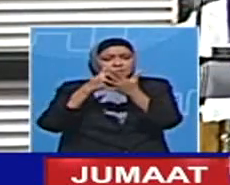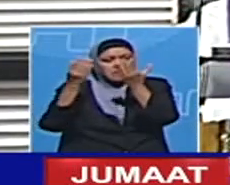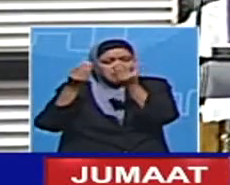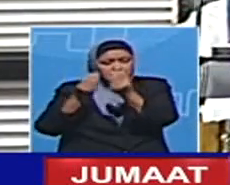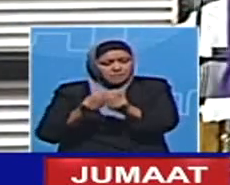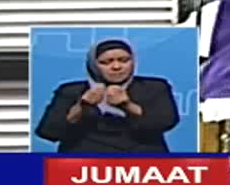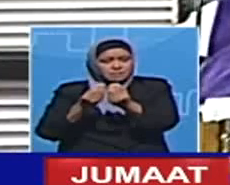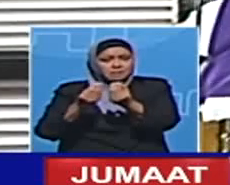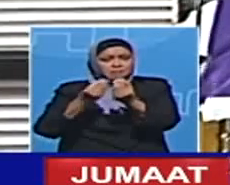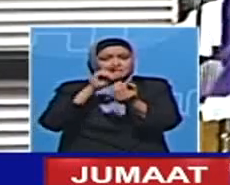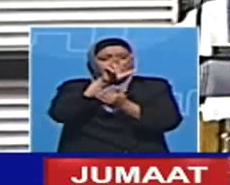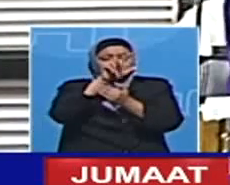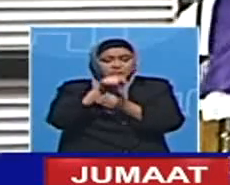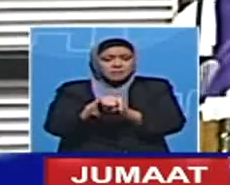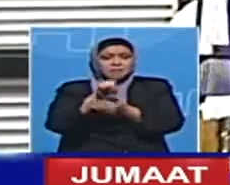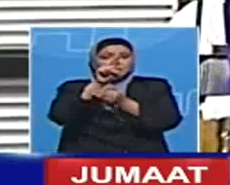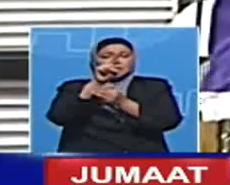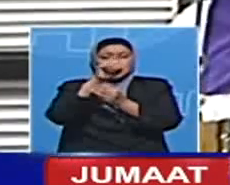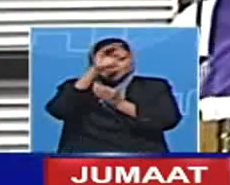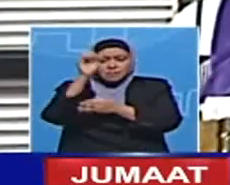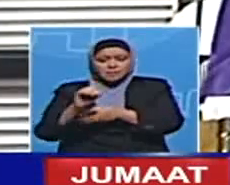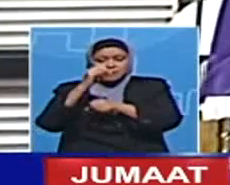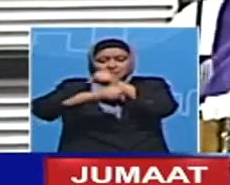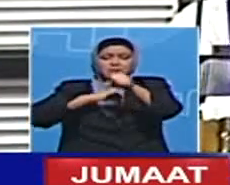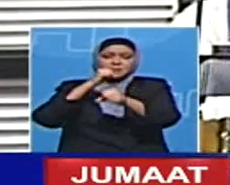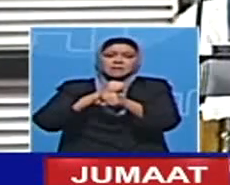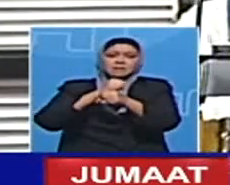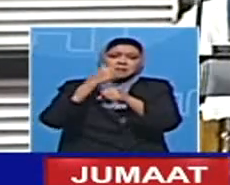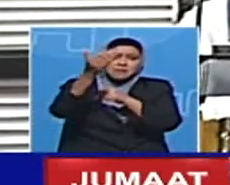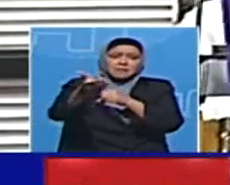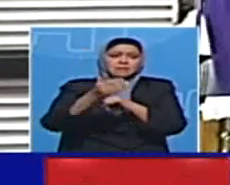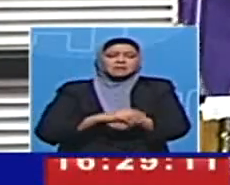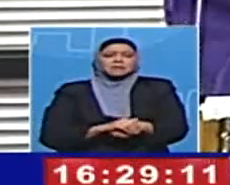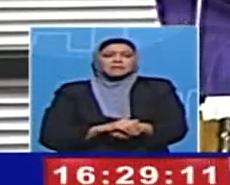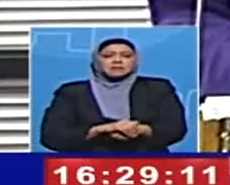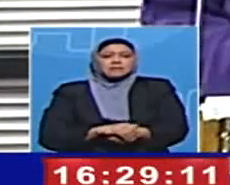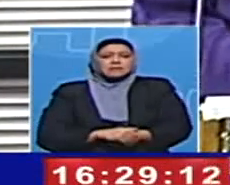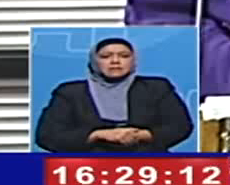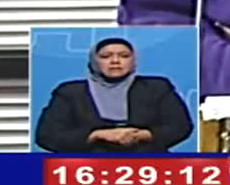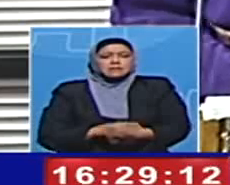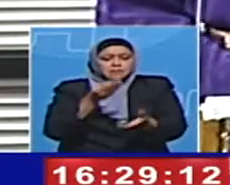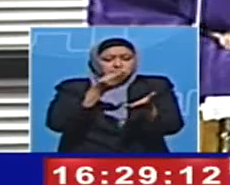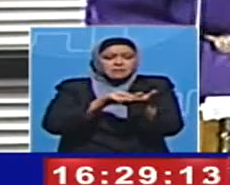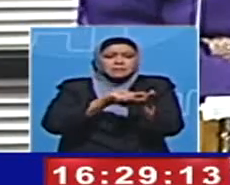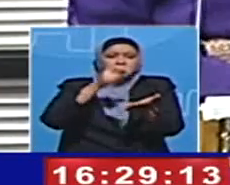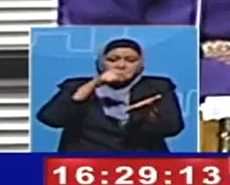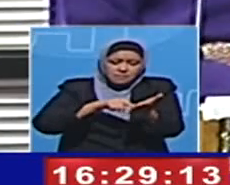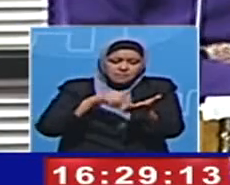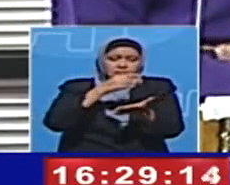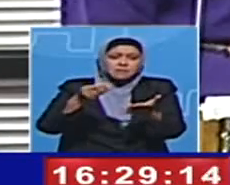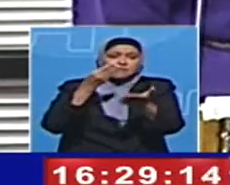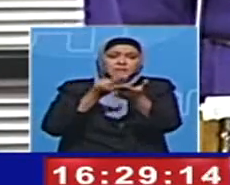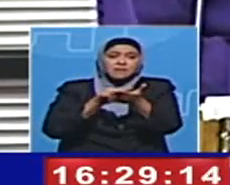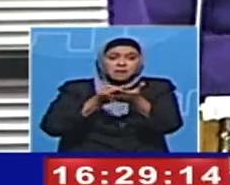kepada 3.1% pada tahun 2016 tuan yang di-pertua bajet ini dan bajet-bajet